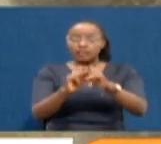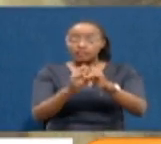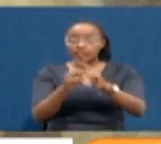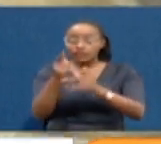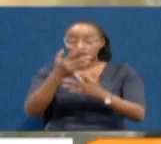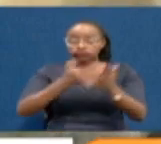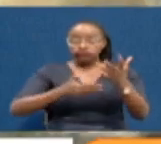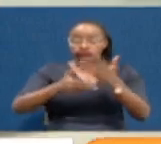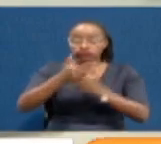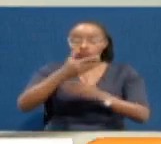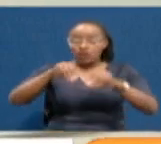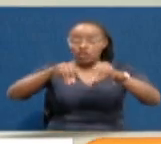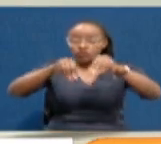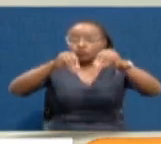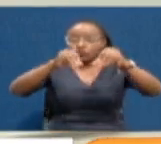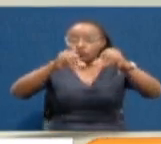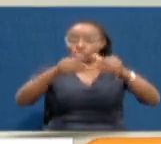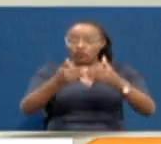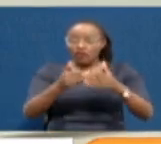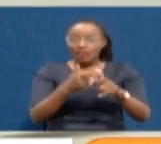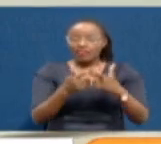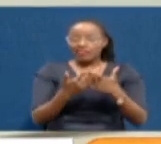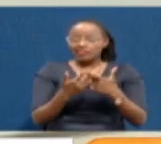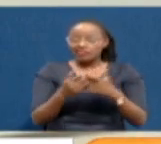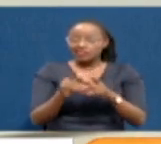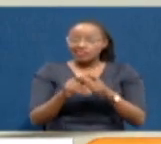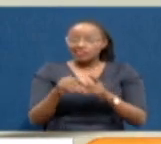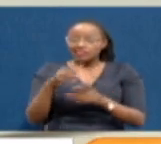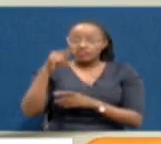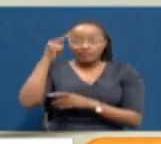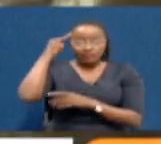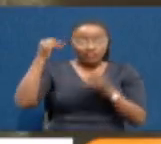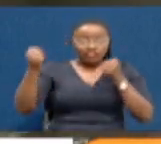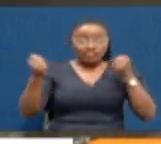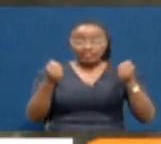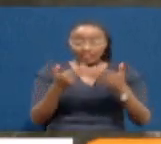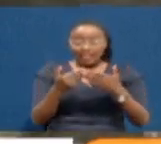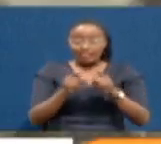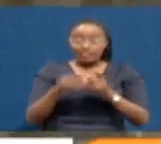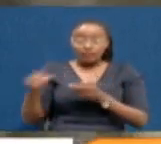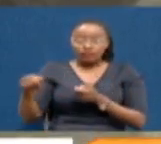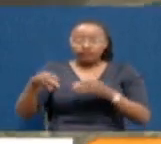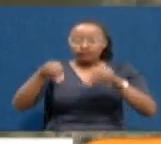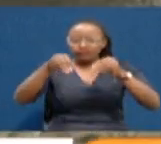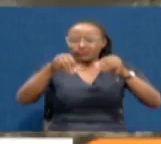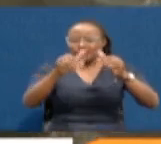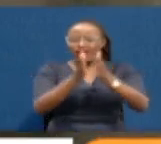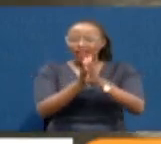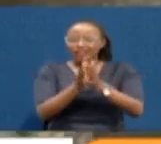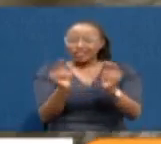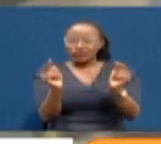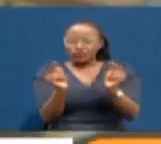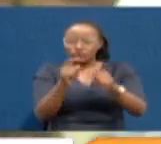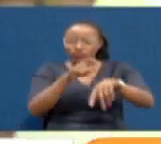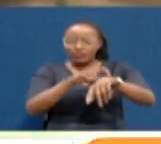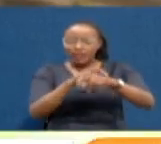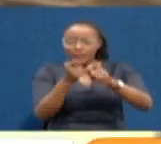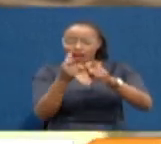kwa kuchanganya mchanga, changarawe, simiti na maji katika mashine hii ndogo kwa dakika